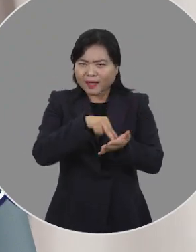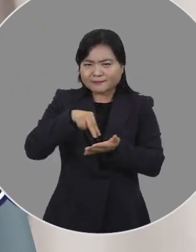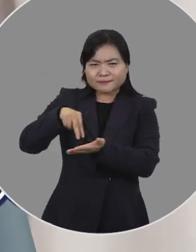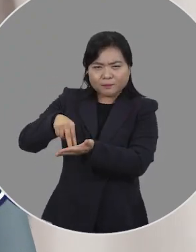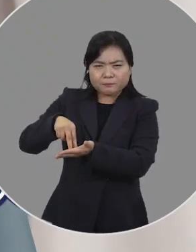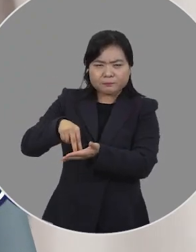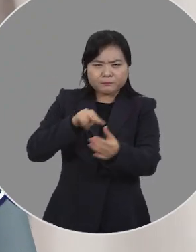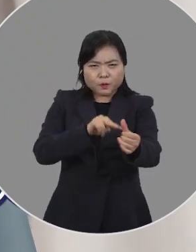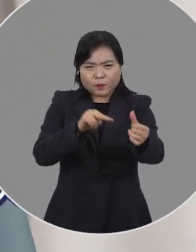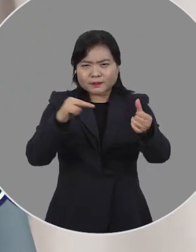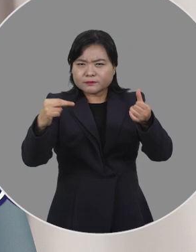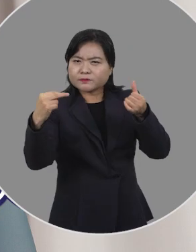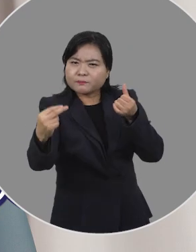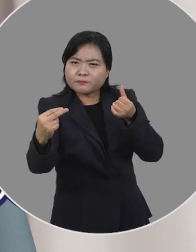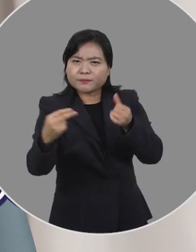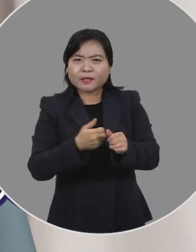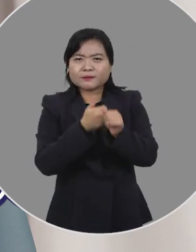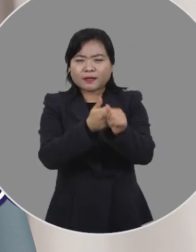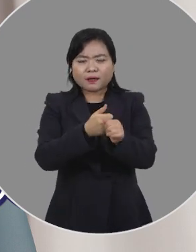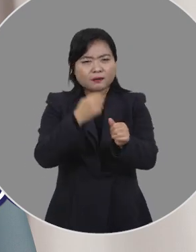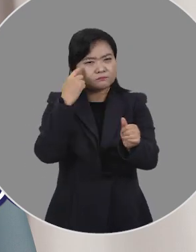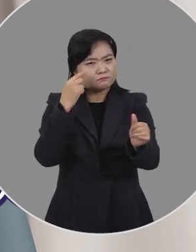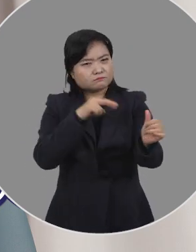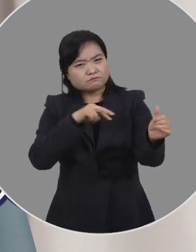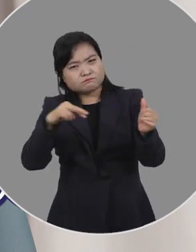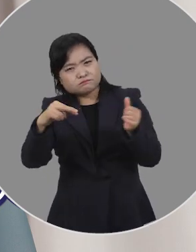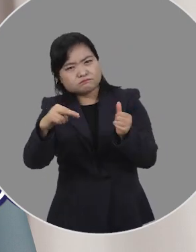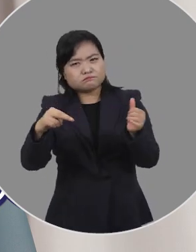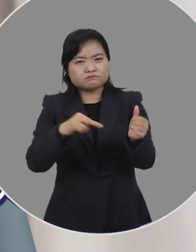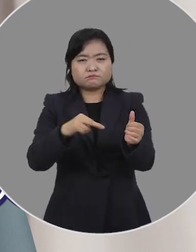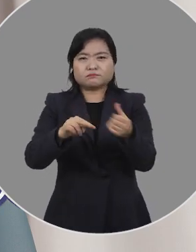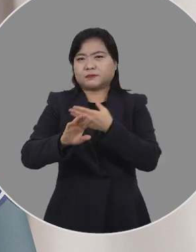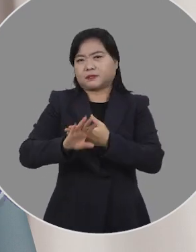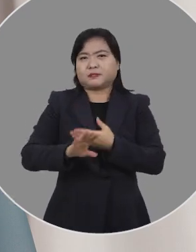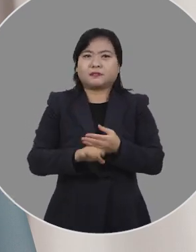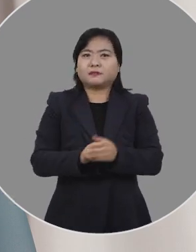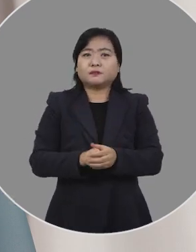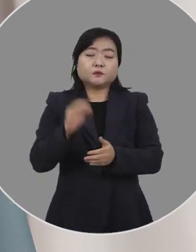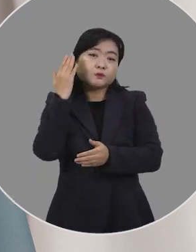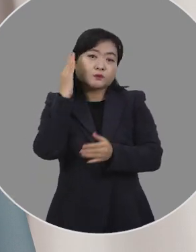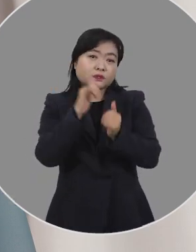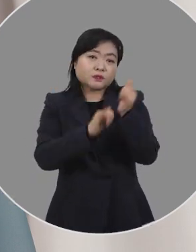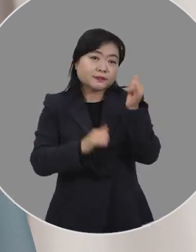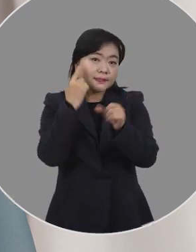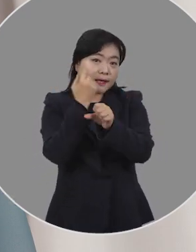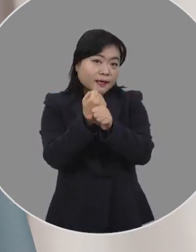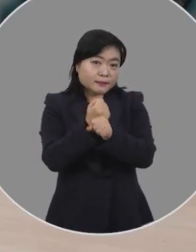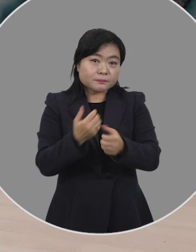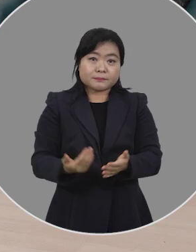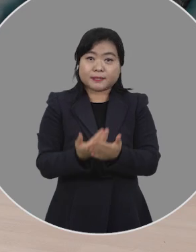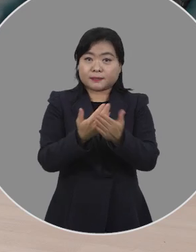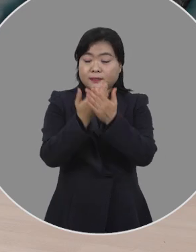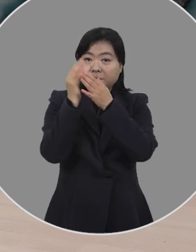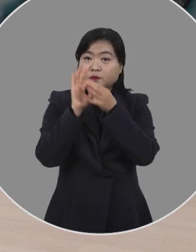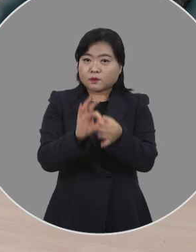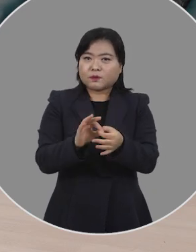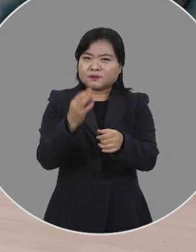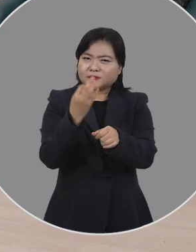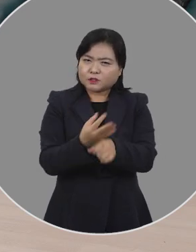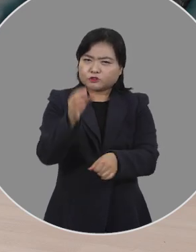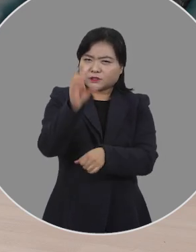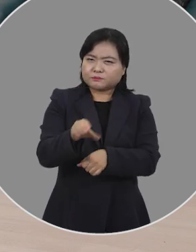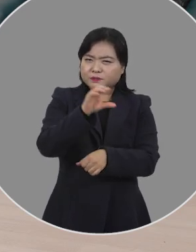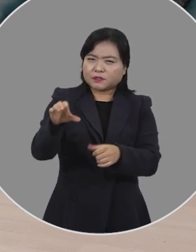바라보는 것인지에 따라서 다른 시각을 얼마든지 열어줄 수 있을 것 같습니다. 최근에 역사학이 발달되면서